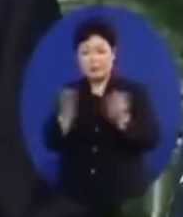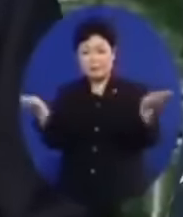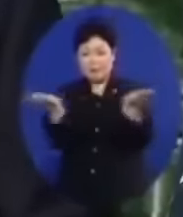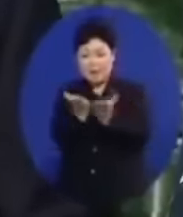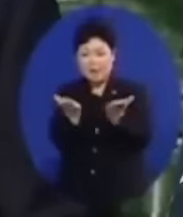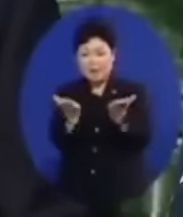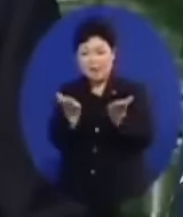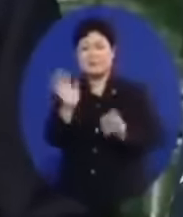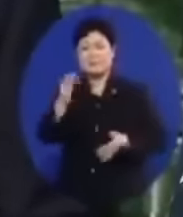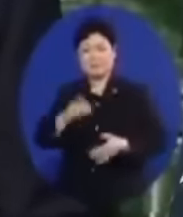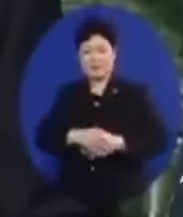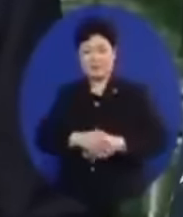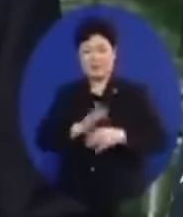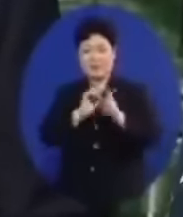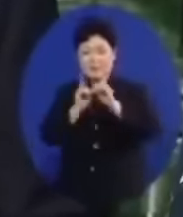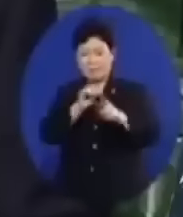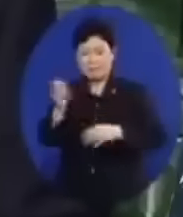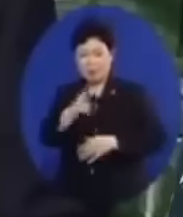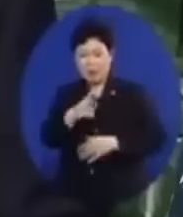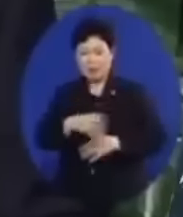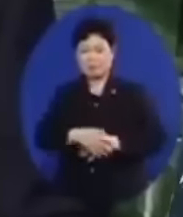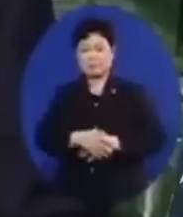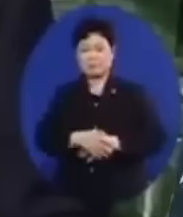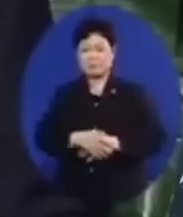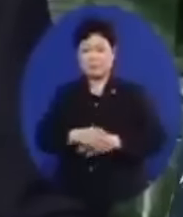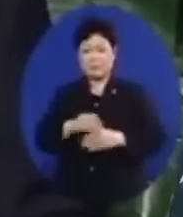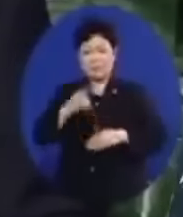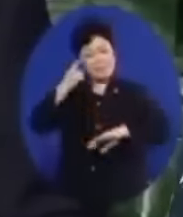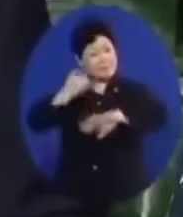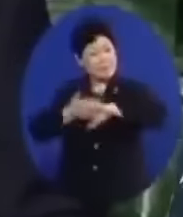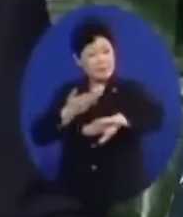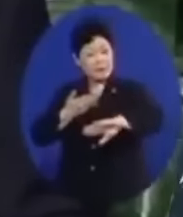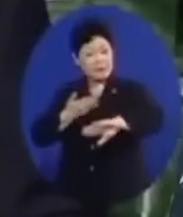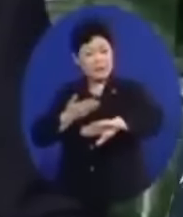일치됩니다. 말씀과 반대되는